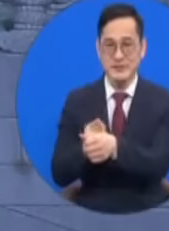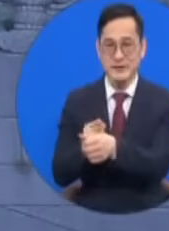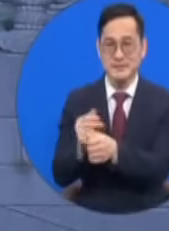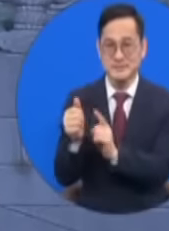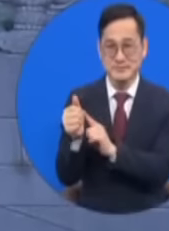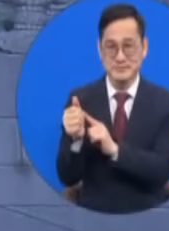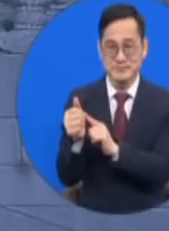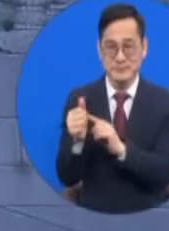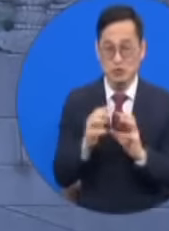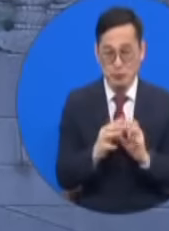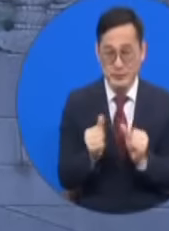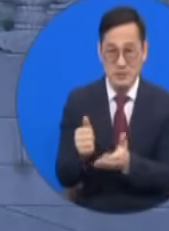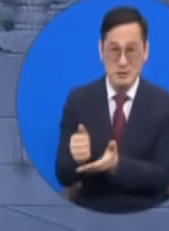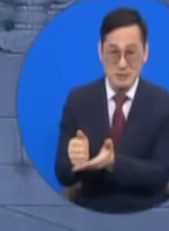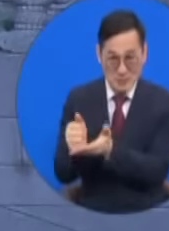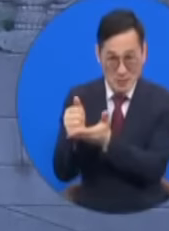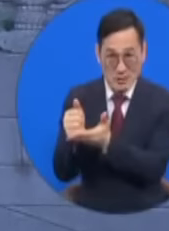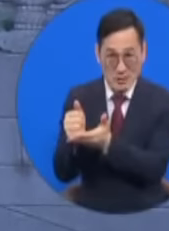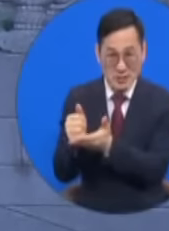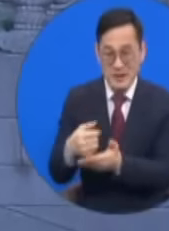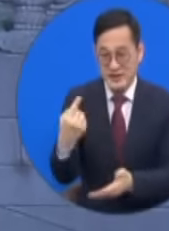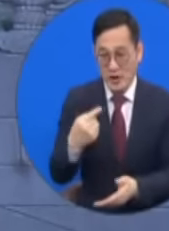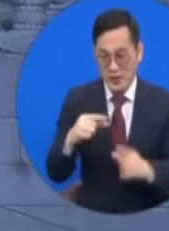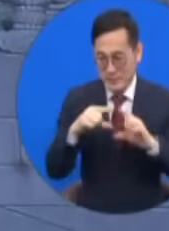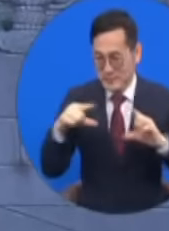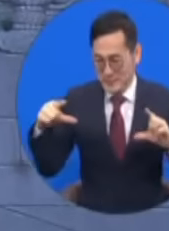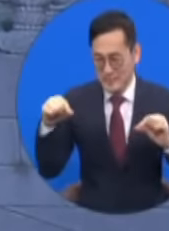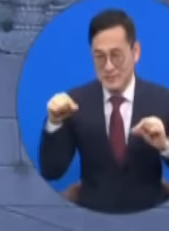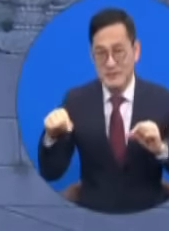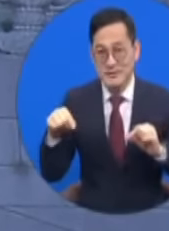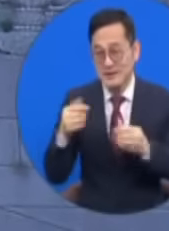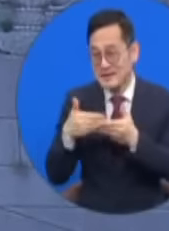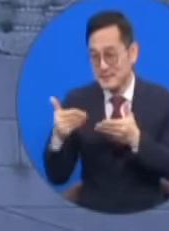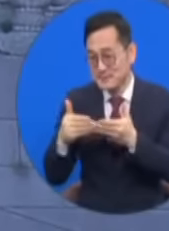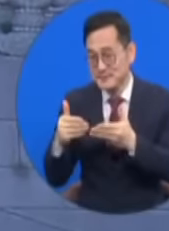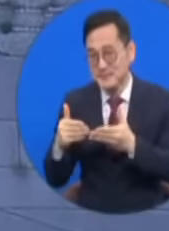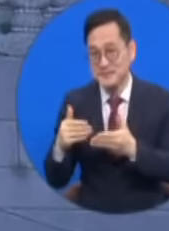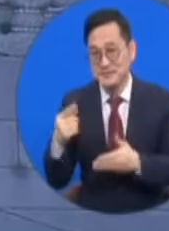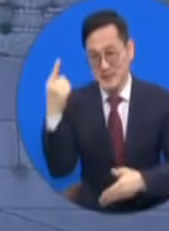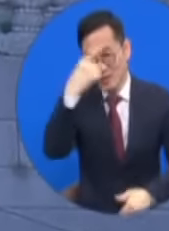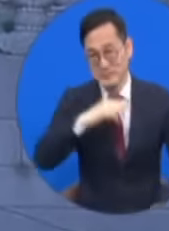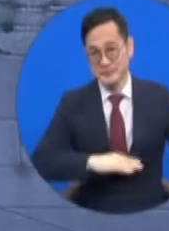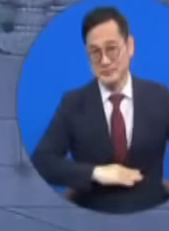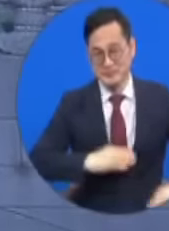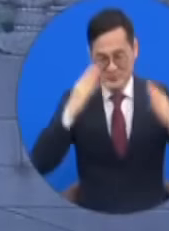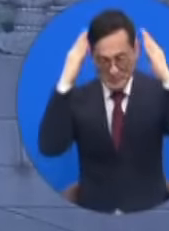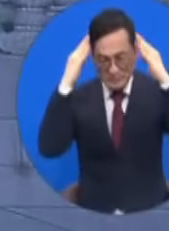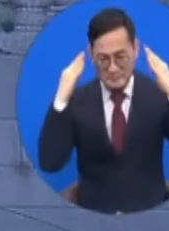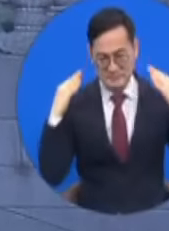우리 국민들이 참 좋아하는 위인입니다. 1,000원짜리 집회에도 퇴계 이황의 초상을 모실 정도죠.